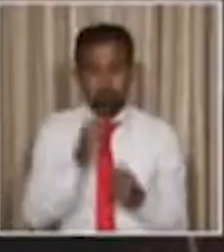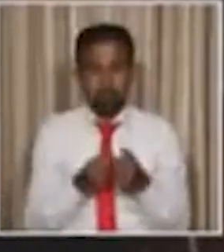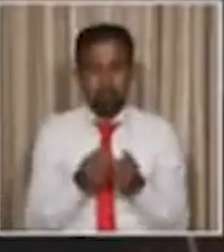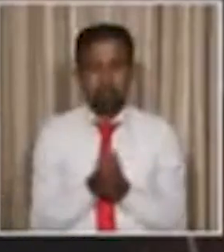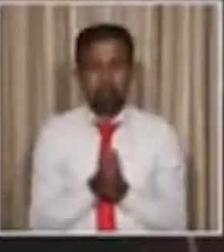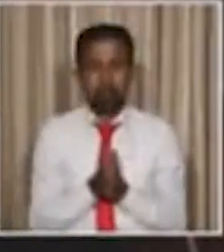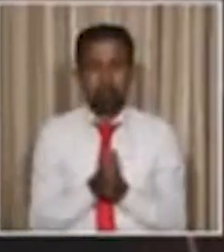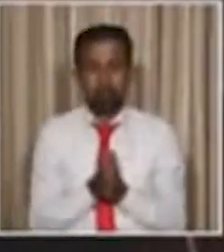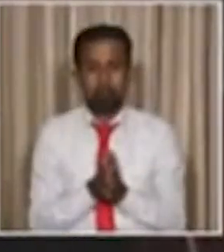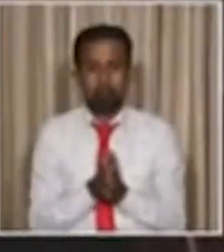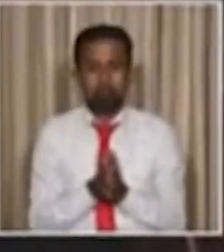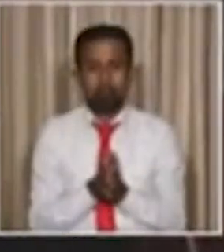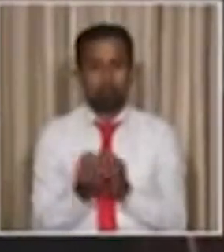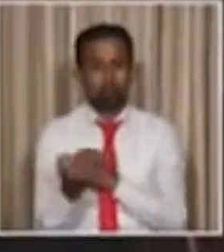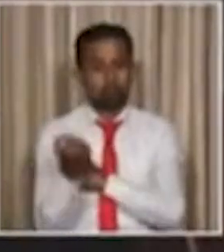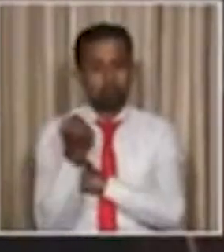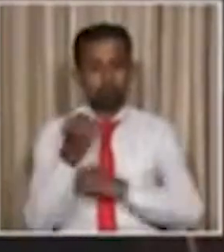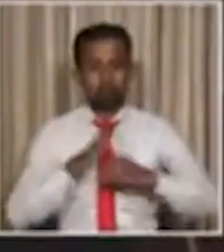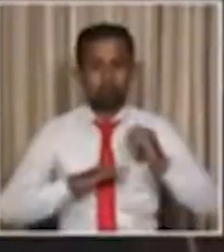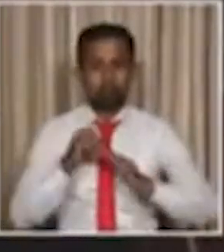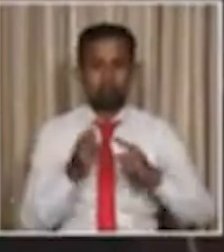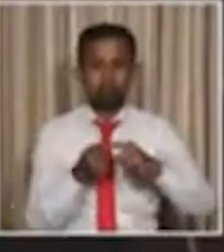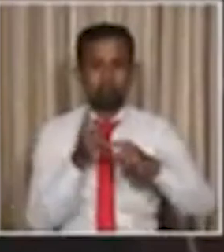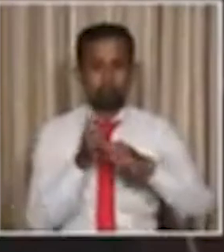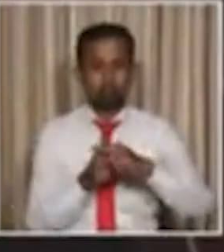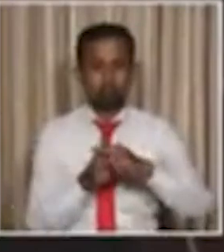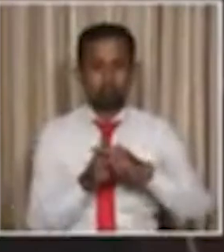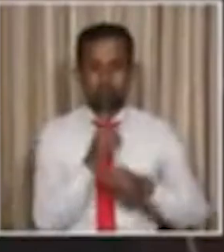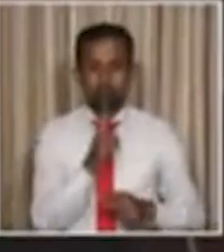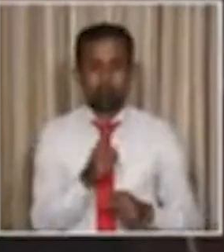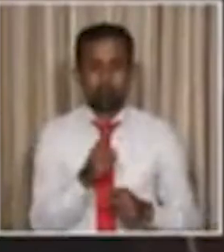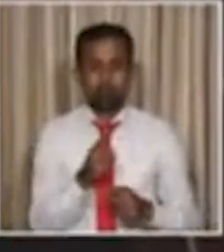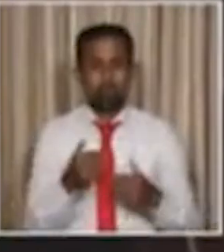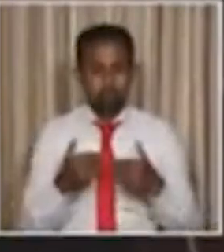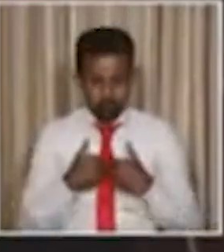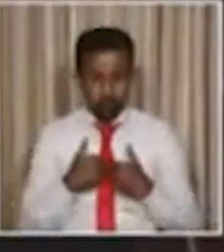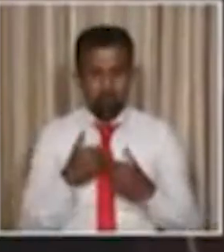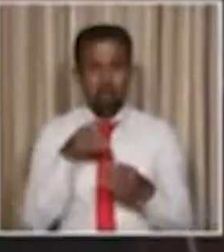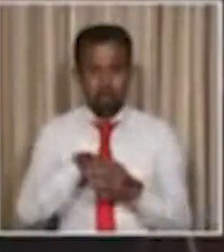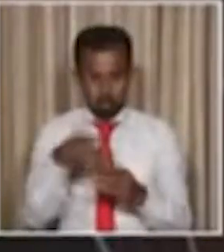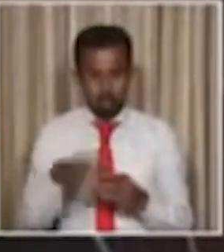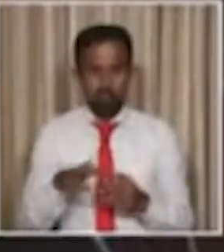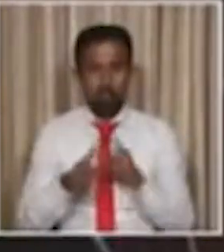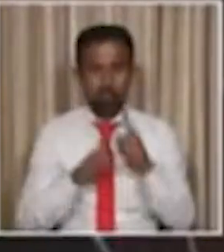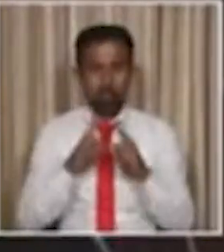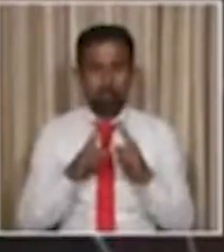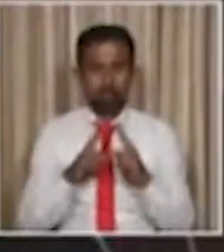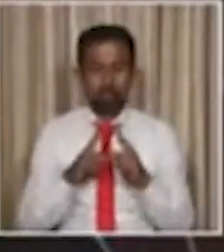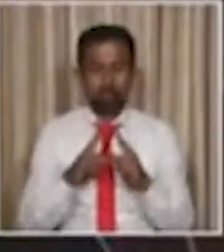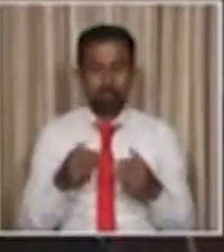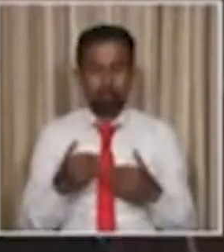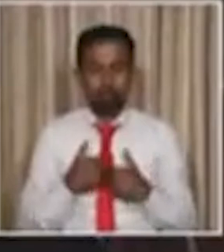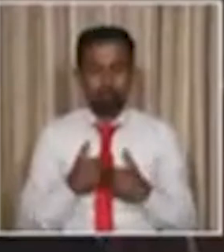තමාගේ බලතල භාවිතා කරමින් දැන් උදාහරණයක් වශයෙන් අර ජනවාරි අපිත් සහභාගී වෙච්ච ඒ සාකච්ඡාවේදී